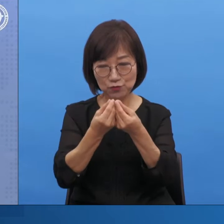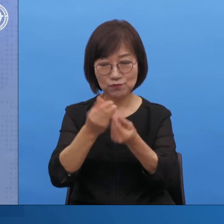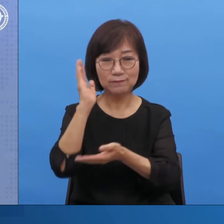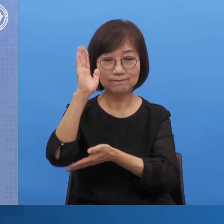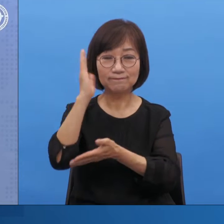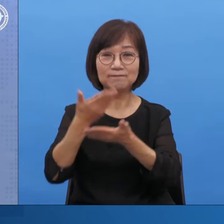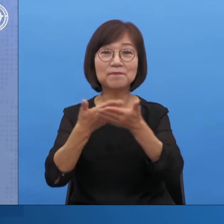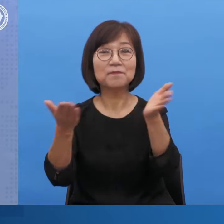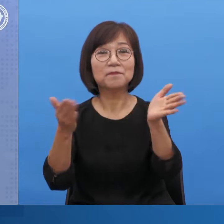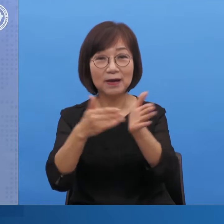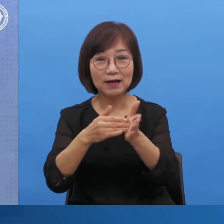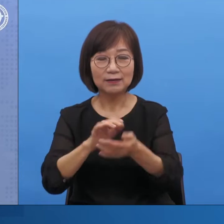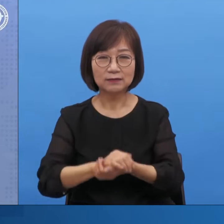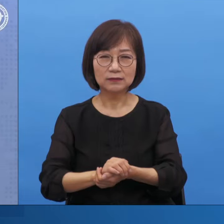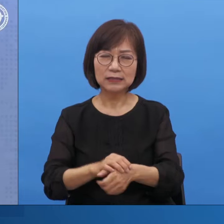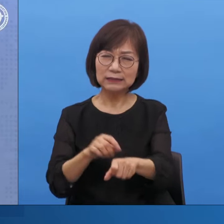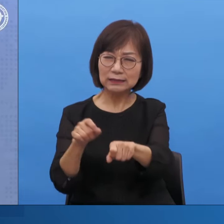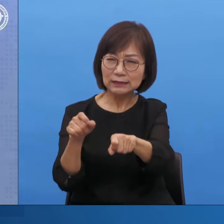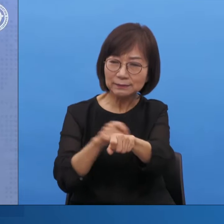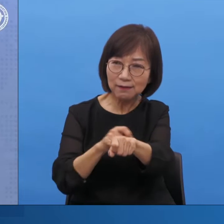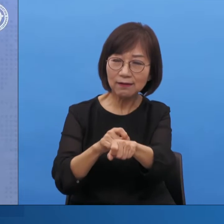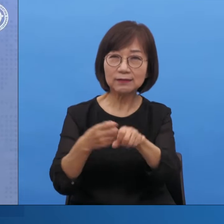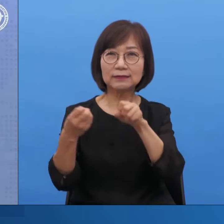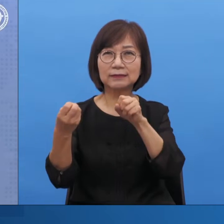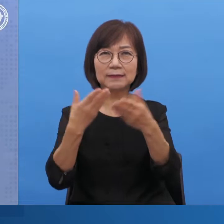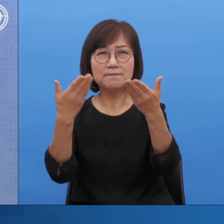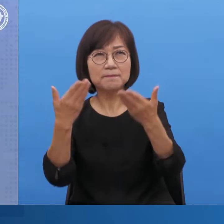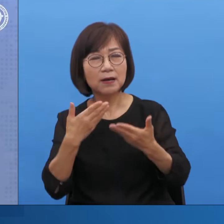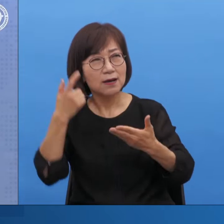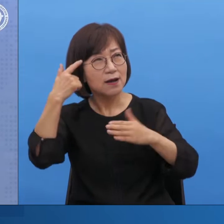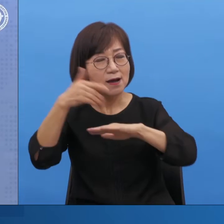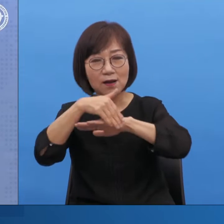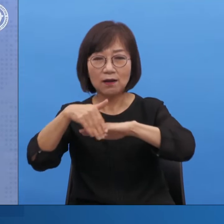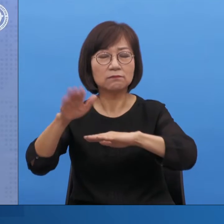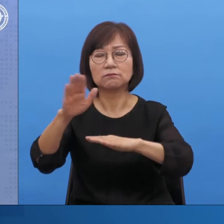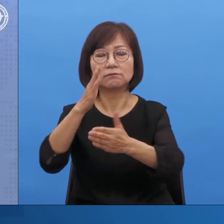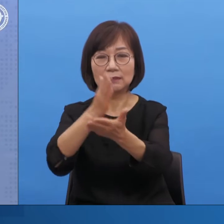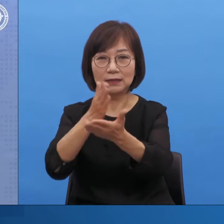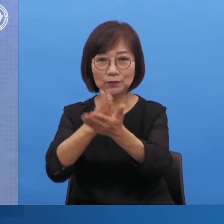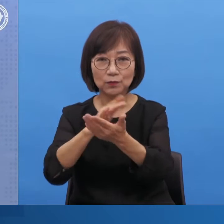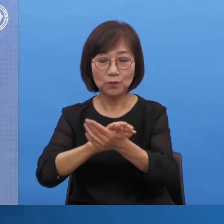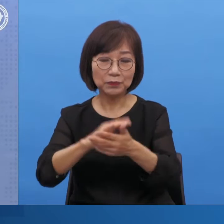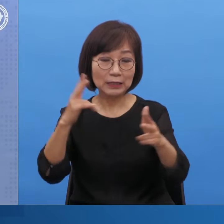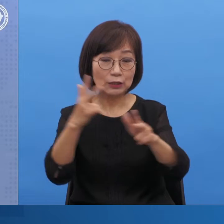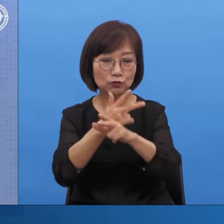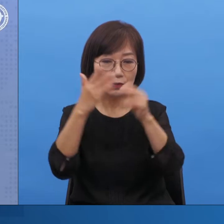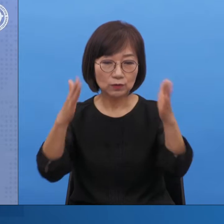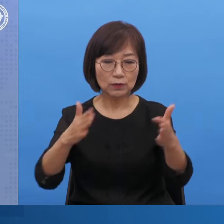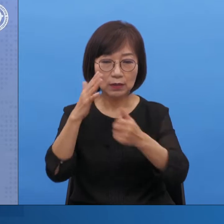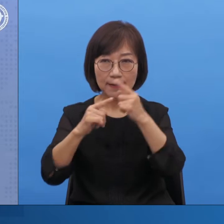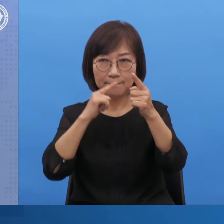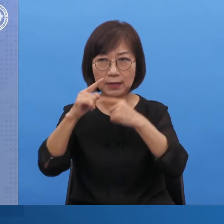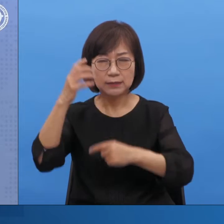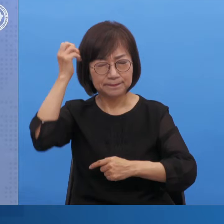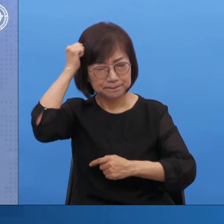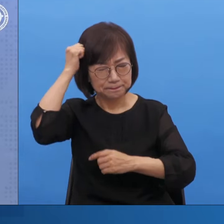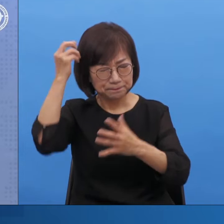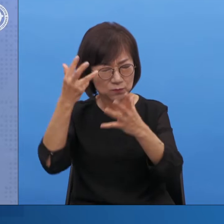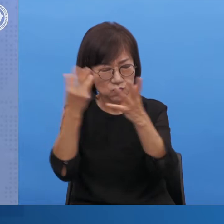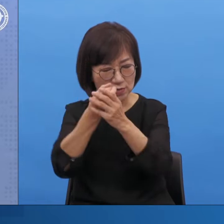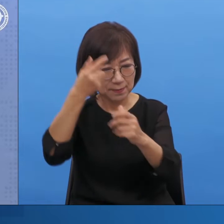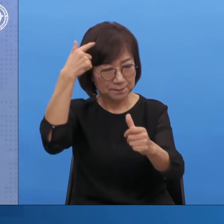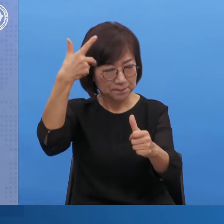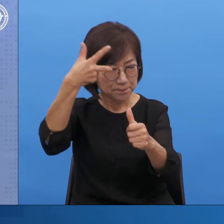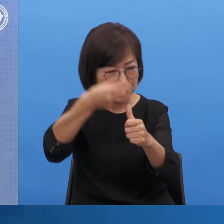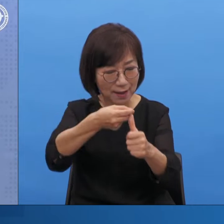특별한 응답 받으려고 하지 마시고 그걸 일주일 동안 여러분이 각인시키면 응답은 저절로 옵니다. Rather than